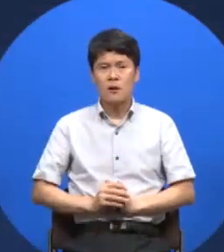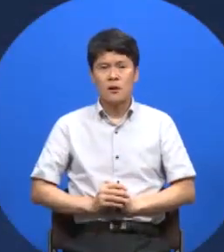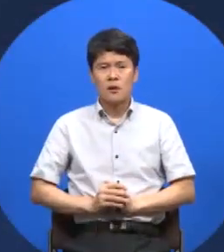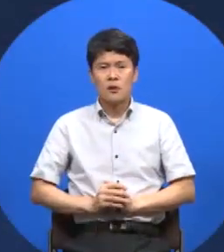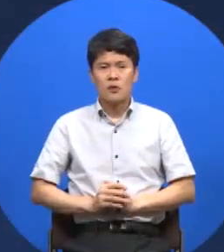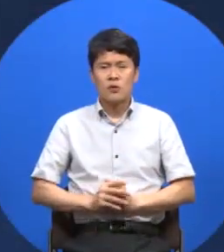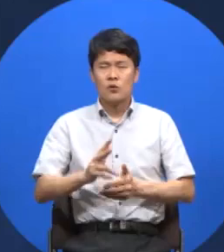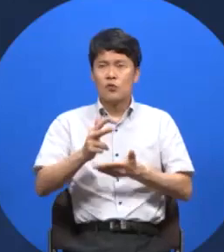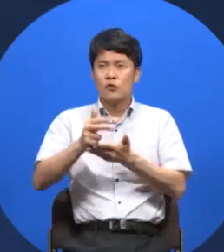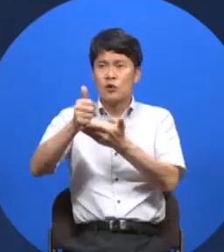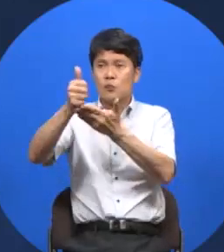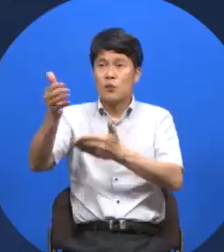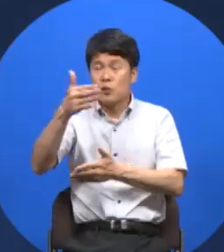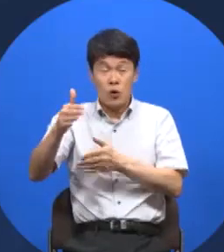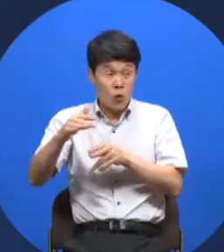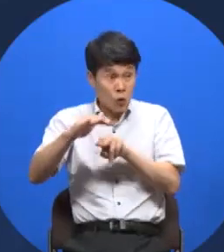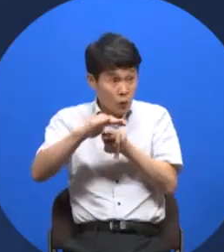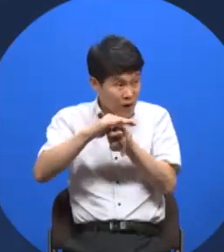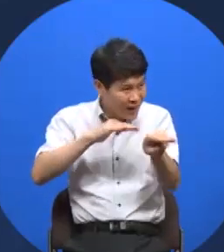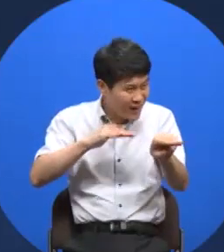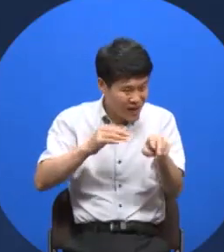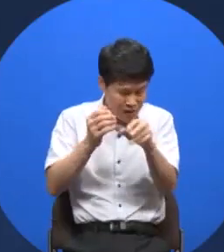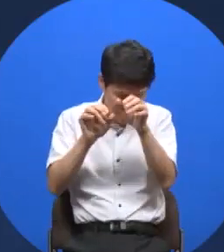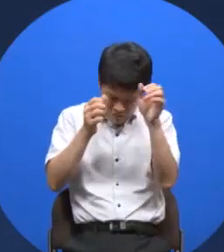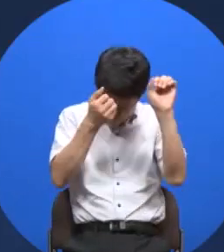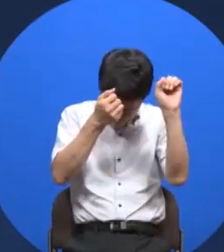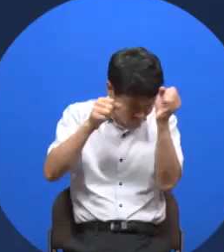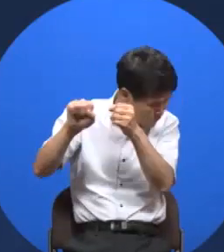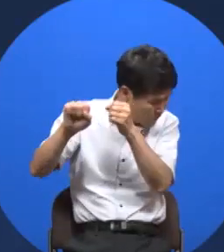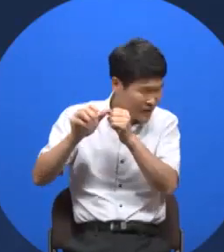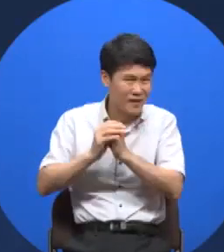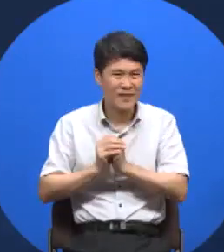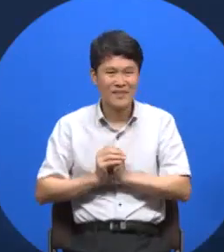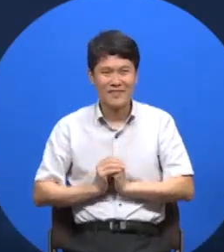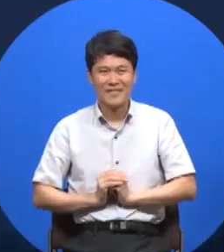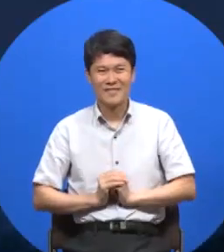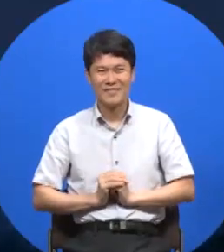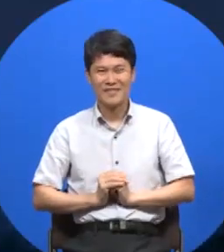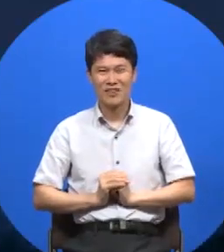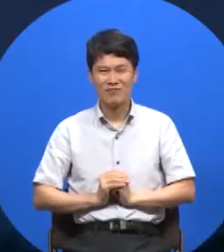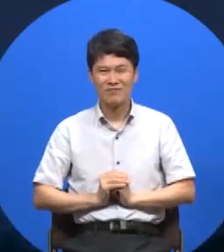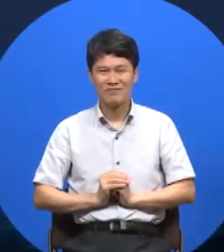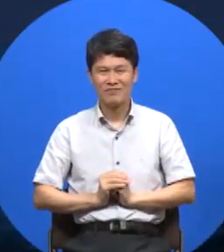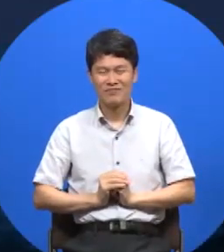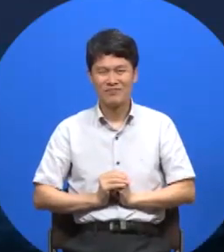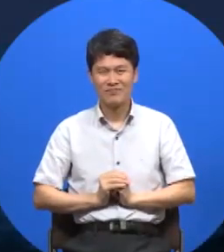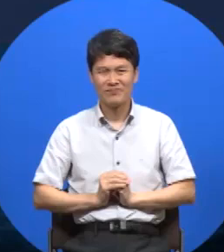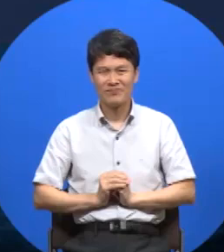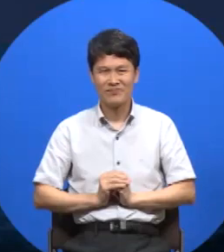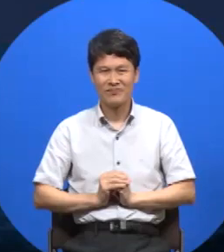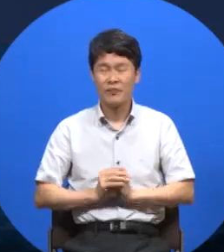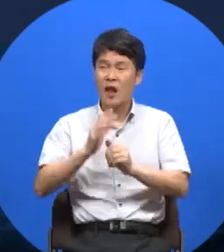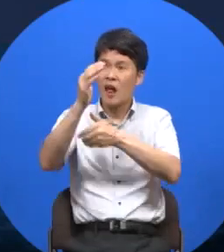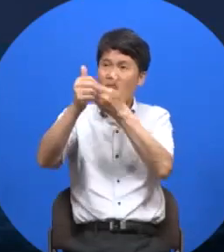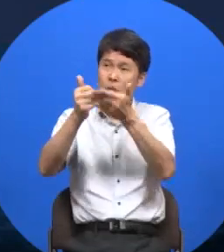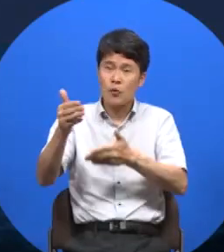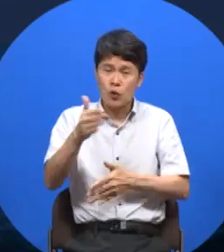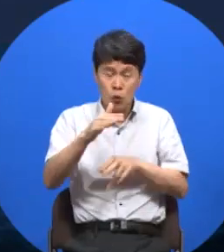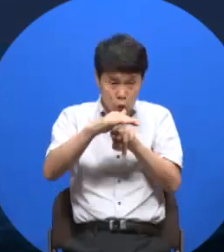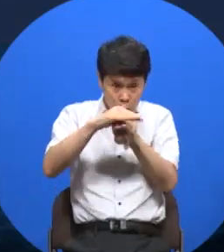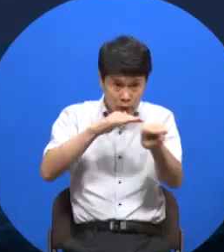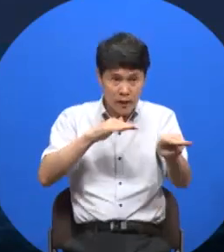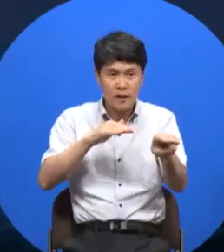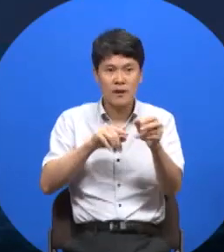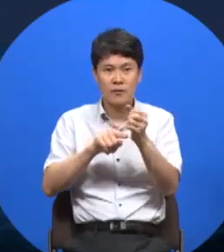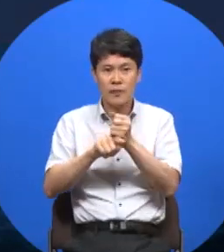자, 주님으로부터 도망간다. 이걸 영어로 표기한다면 running from God, 하나님으로부터 도망간다